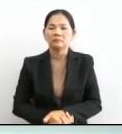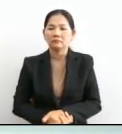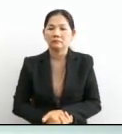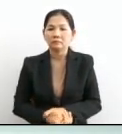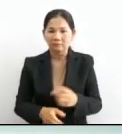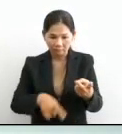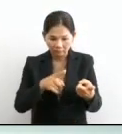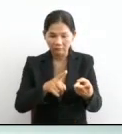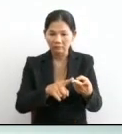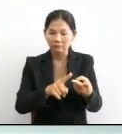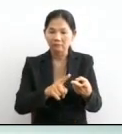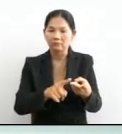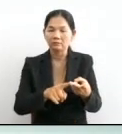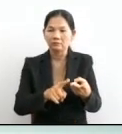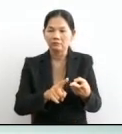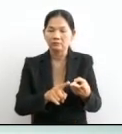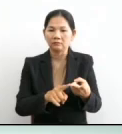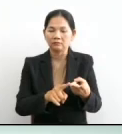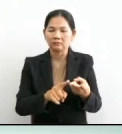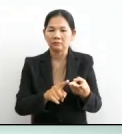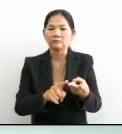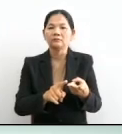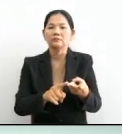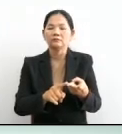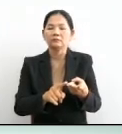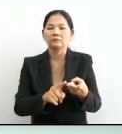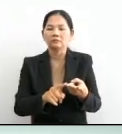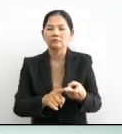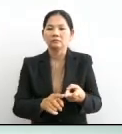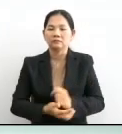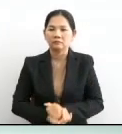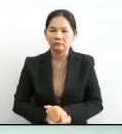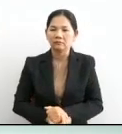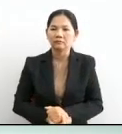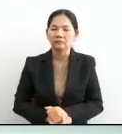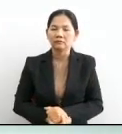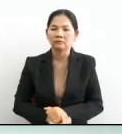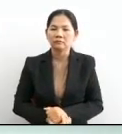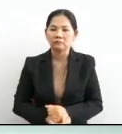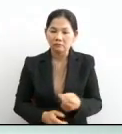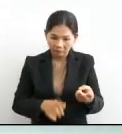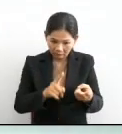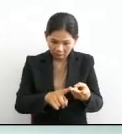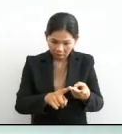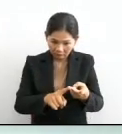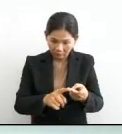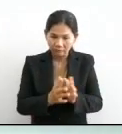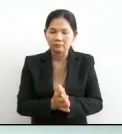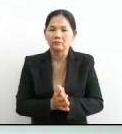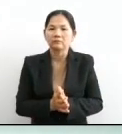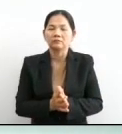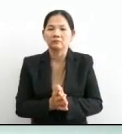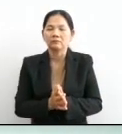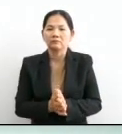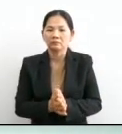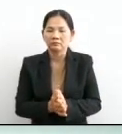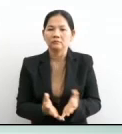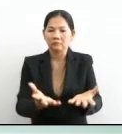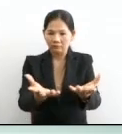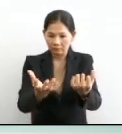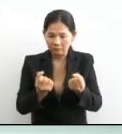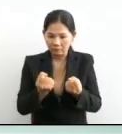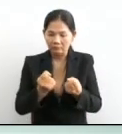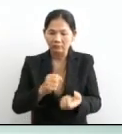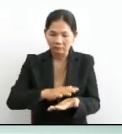chà xùm nụ tì phì chà xùm nụ tì phì kì xùa tha mạch ta con chà kì xùa tha ta kì ạt dọc mà sáu đầm lồng